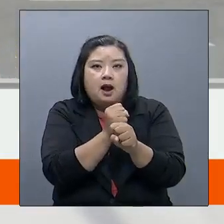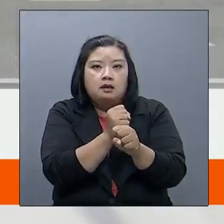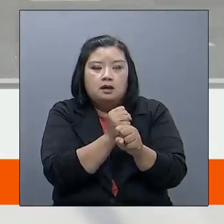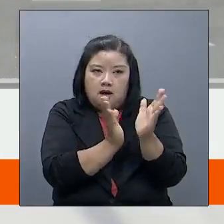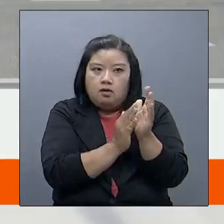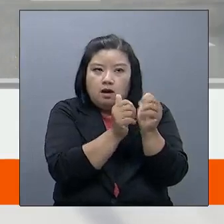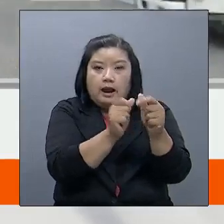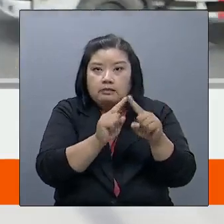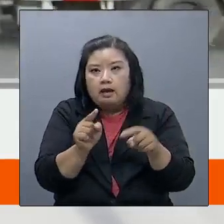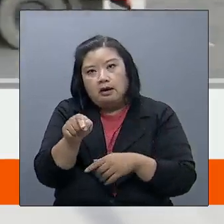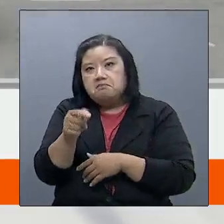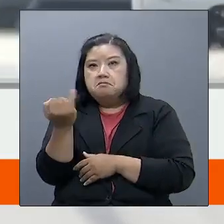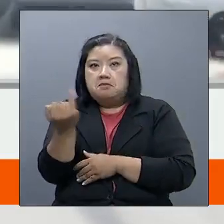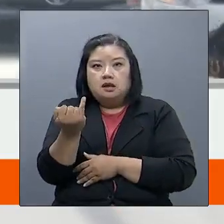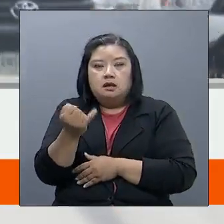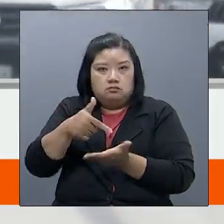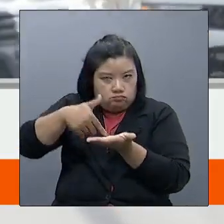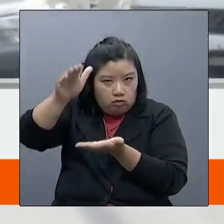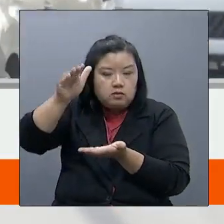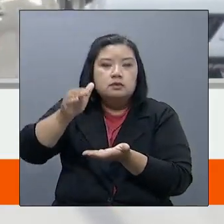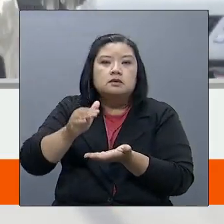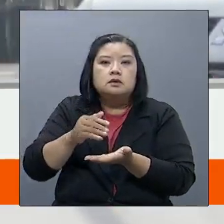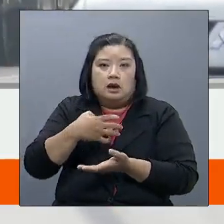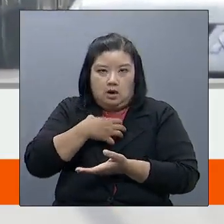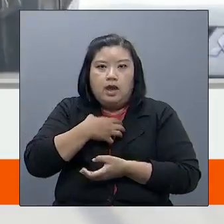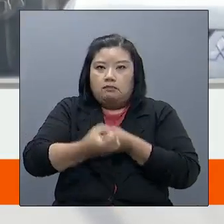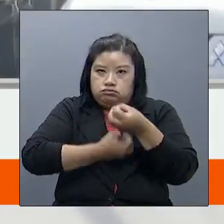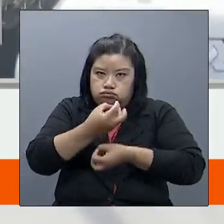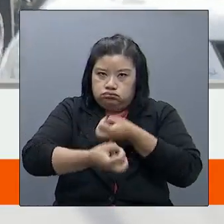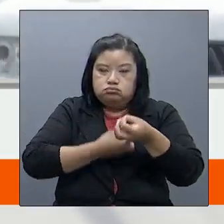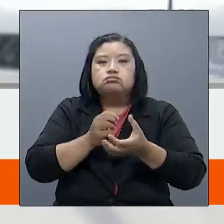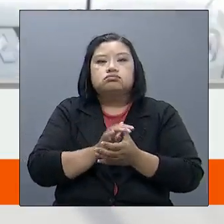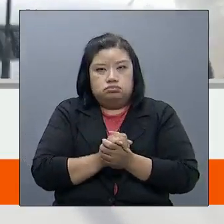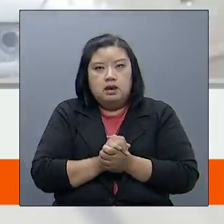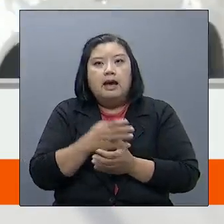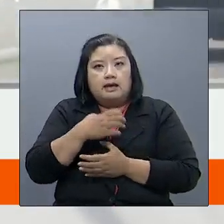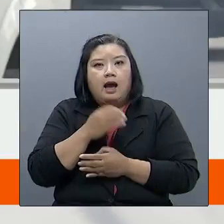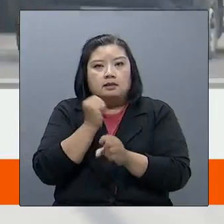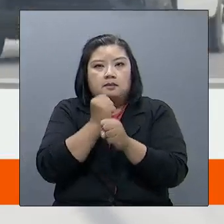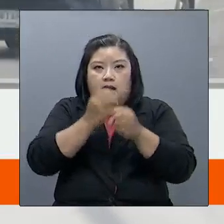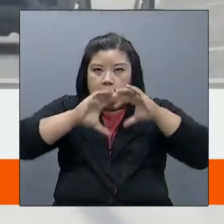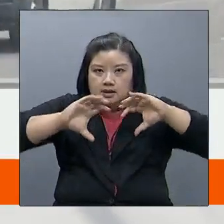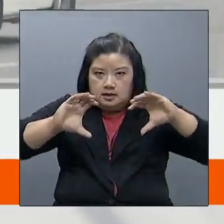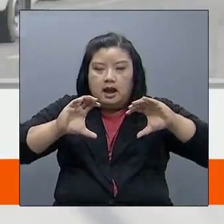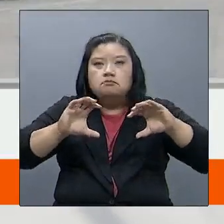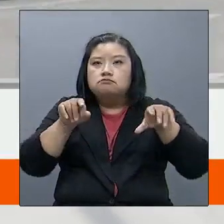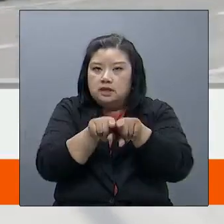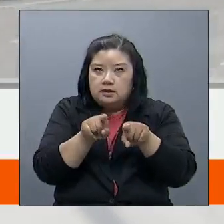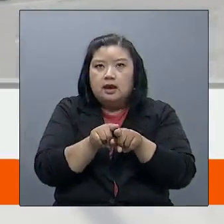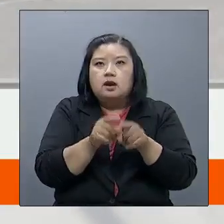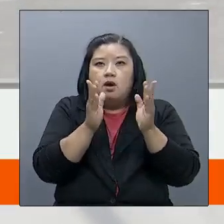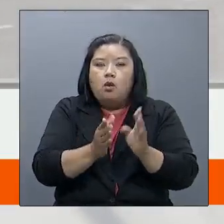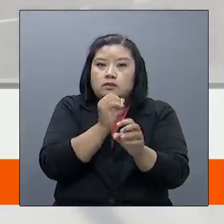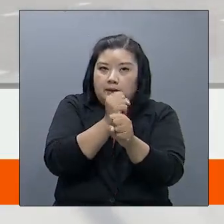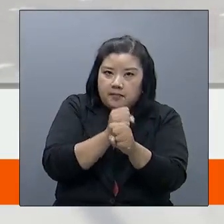เราก็ขจัดออกไปเราต้องการสื่อแค่นี้นะครับก็อยากให้ราชการทั่วไปไม่ว่าจะเป็นเจ้าหน้าที่หรือเ